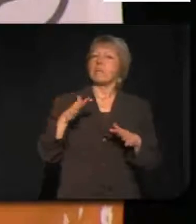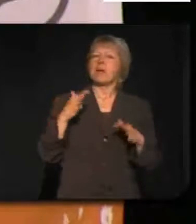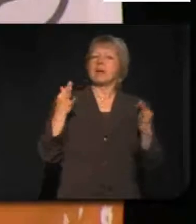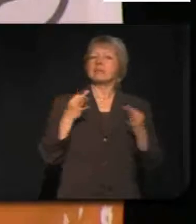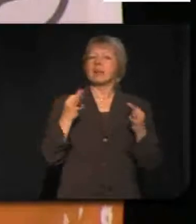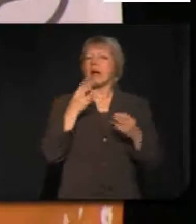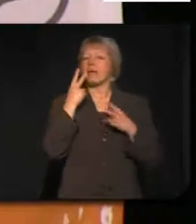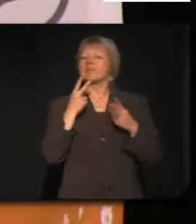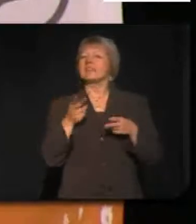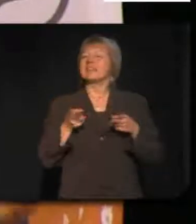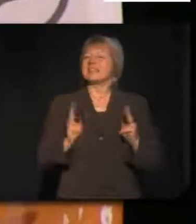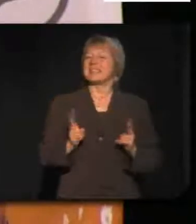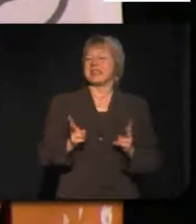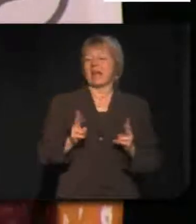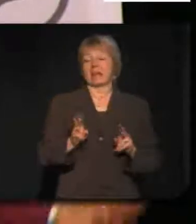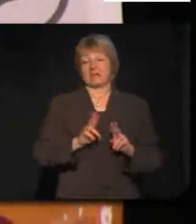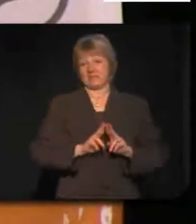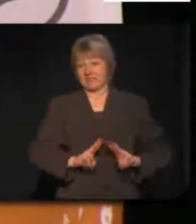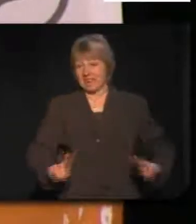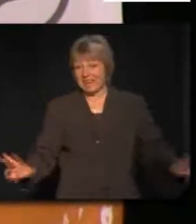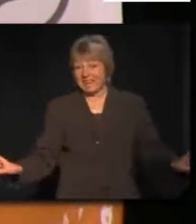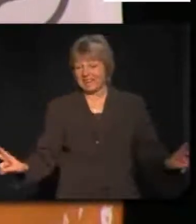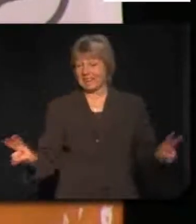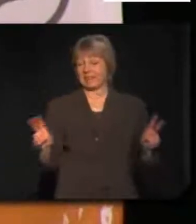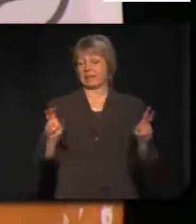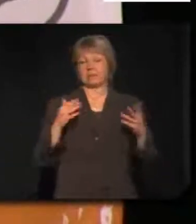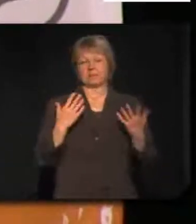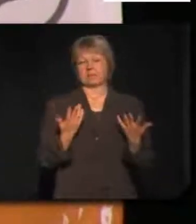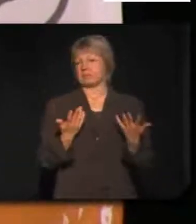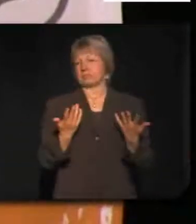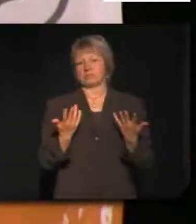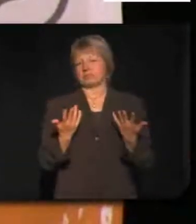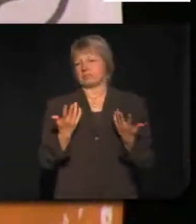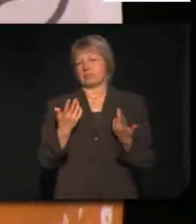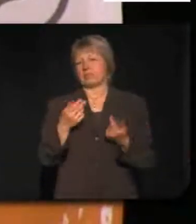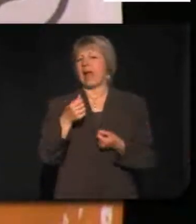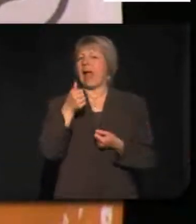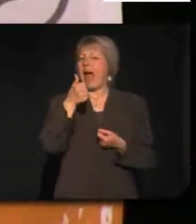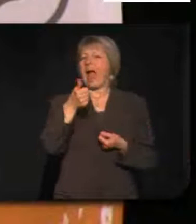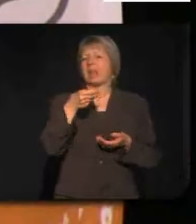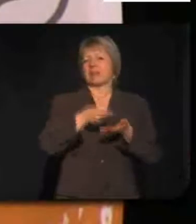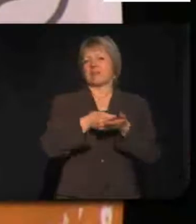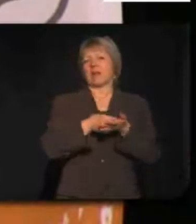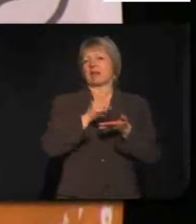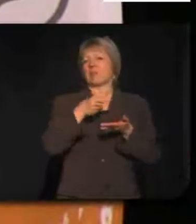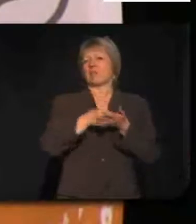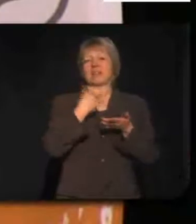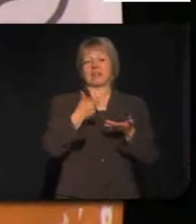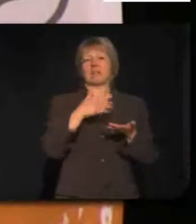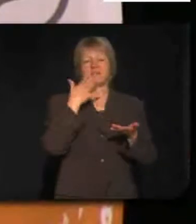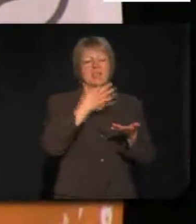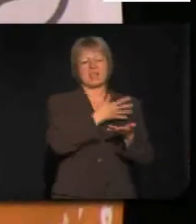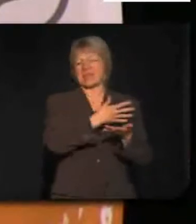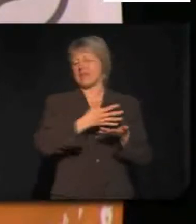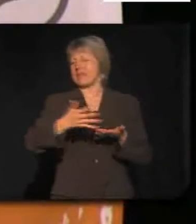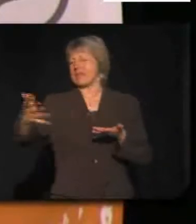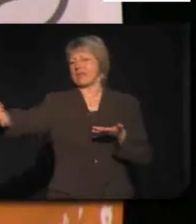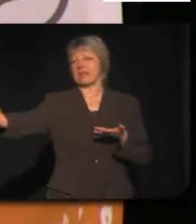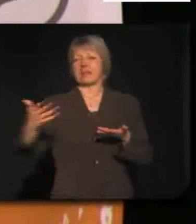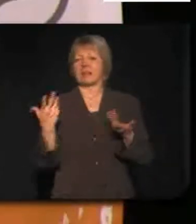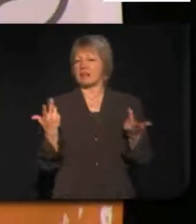Frieden ist nur noch ein Wert unter anderem er muss mithalten mit wirtschaftlichen Werten mit